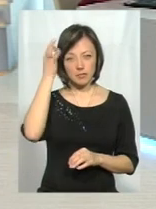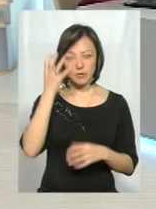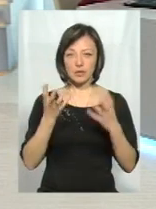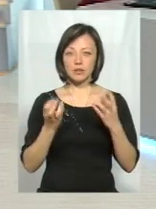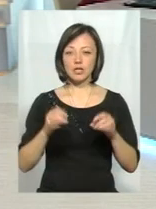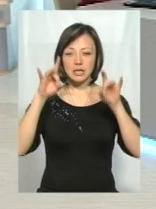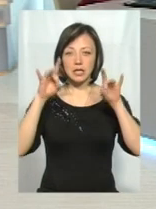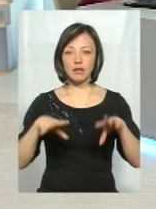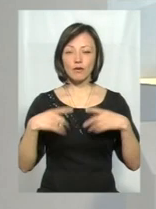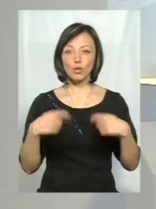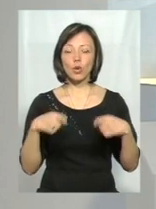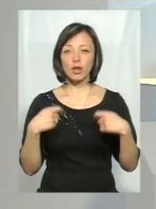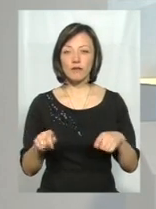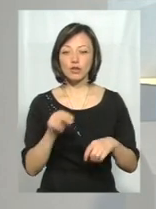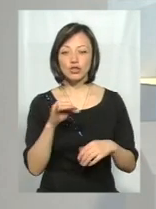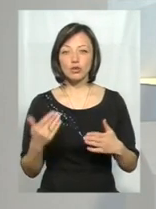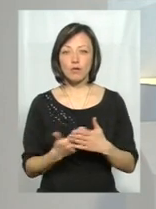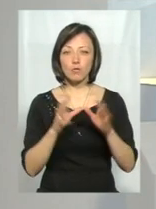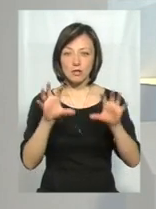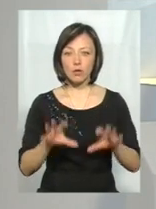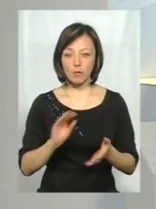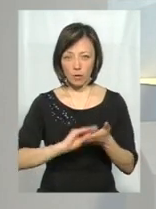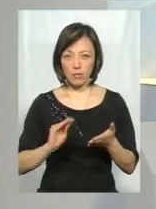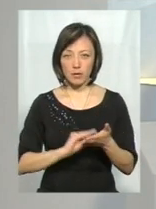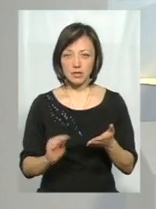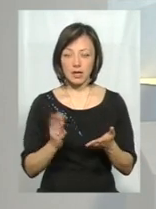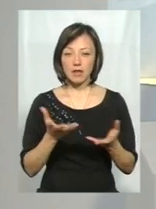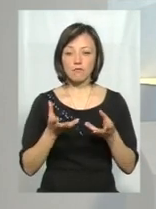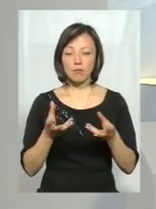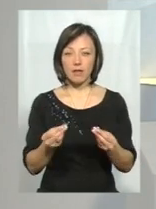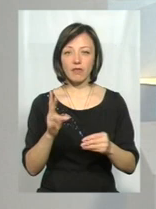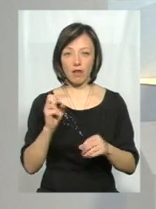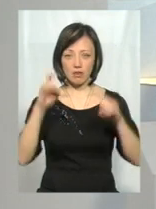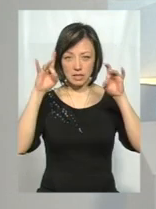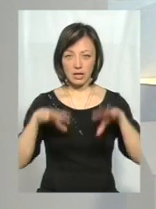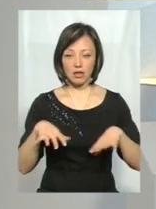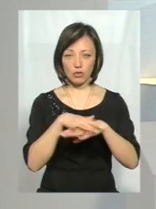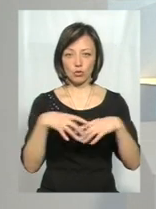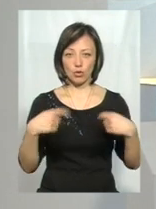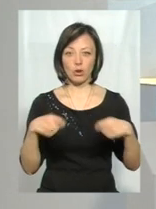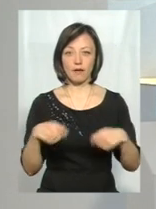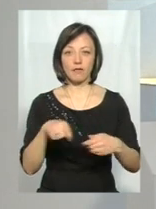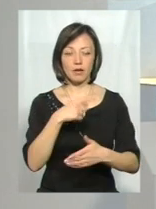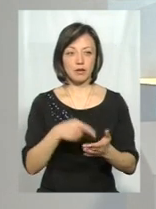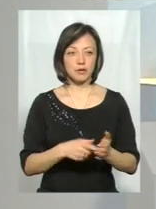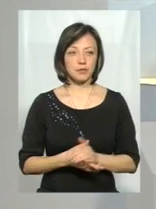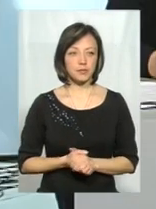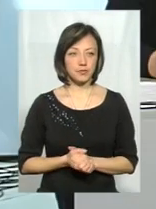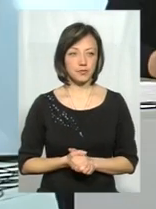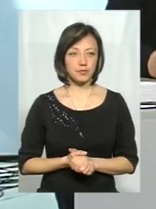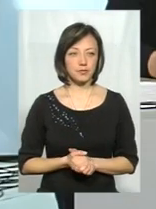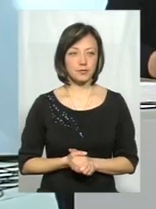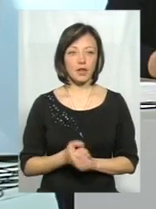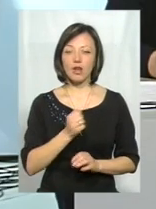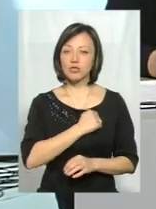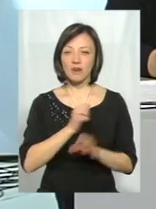про стихійну торгівлю. Чи в цьому новому законі прописані якісь важелі впливу на от саме стихійну торгівлю? Ні, чи ви на, маєте на до жаль, таких моментів